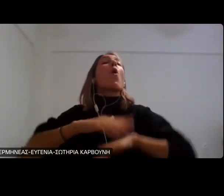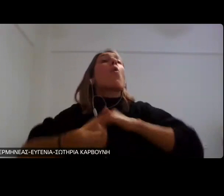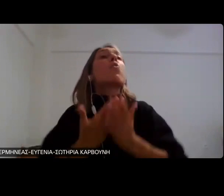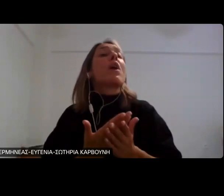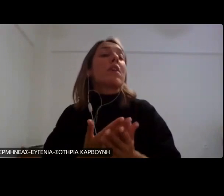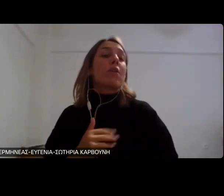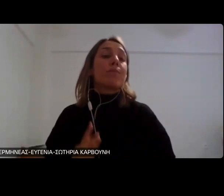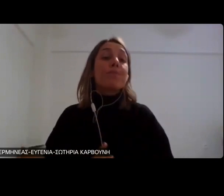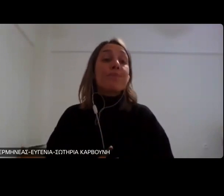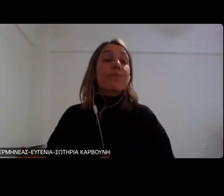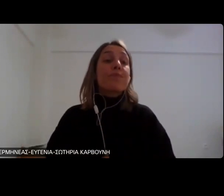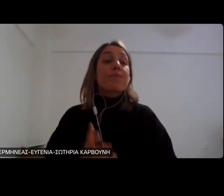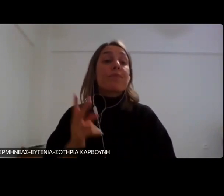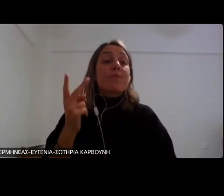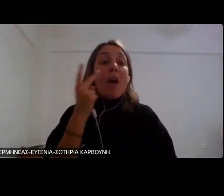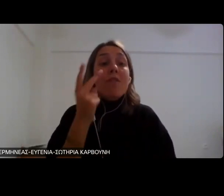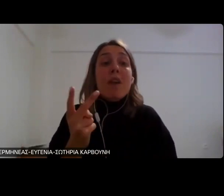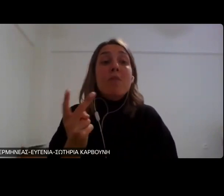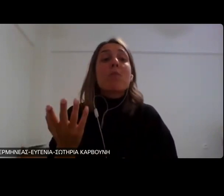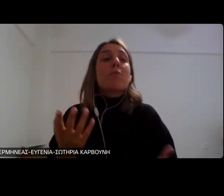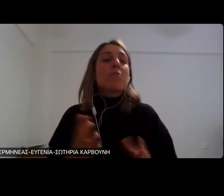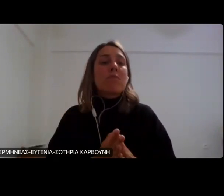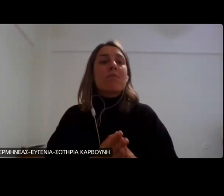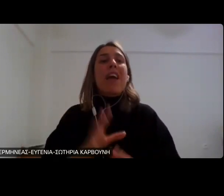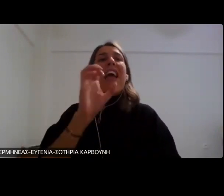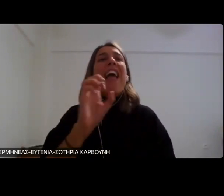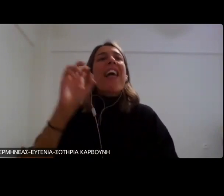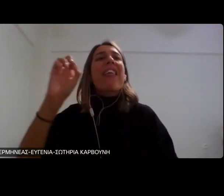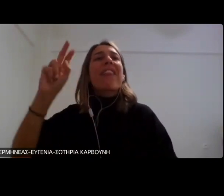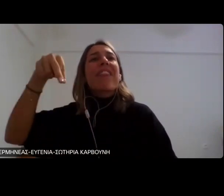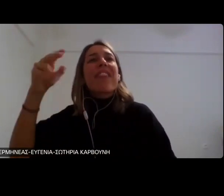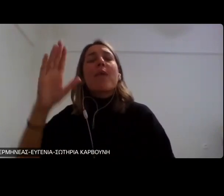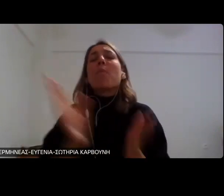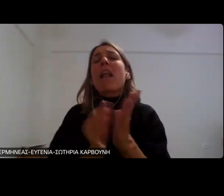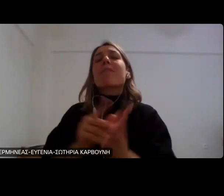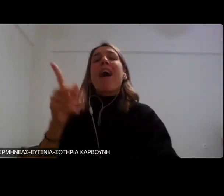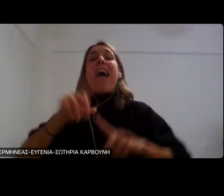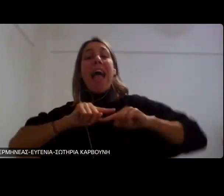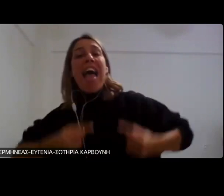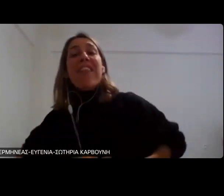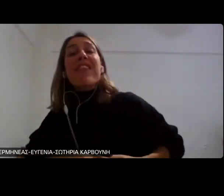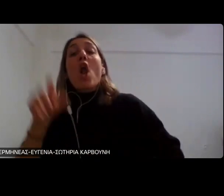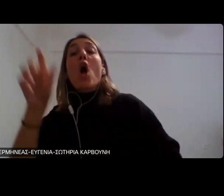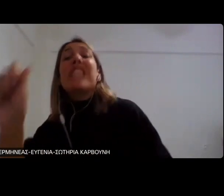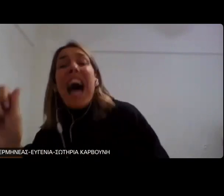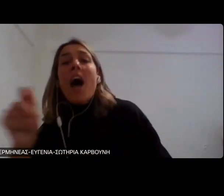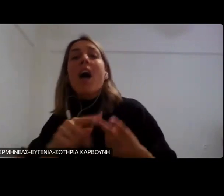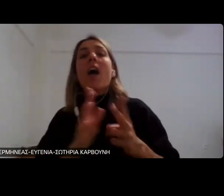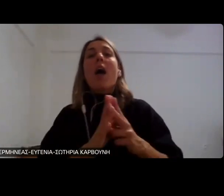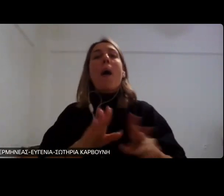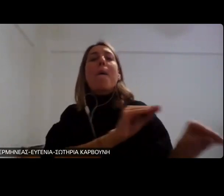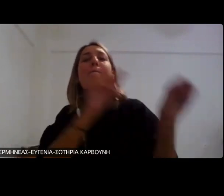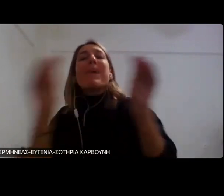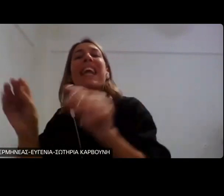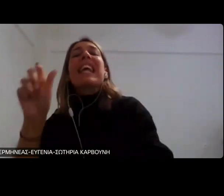Πρώτα βλέπουμε νεολογισμούς όπως τα μεταναστά, τα εθελοντά, τα σπουδαστά. Η γλώσσα αντιστέκεται όπως αντιστέκεται